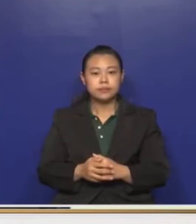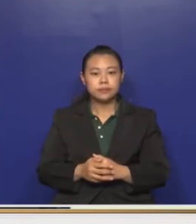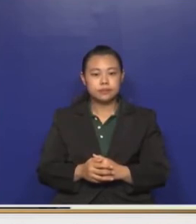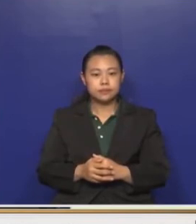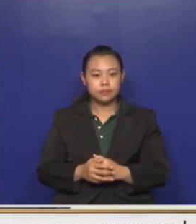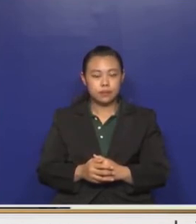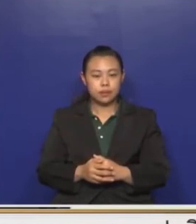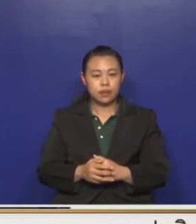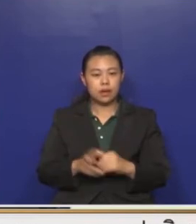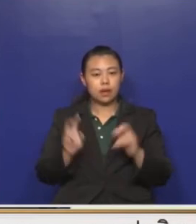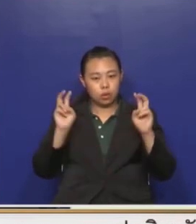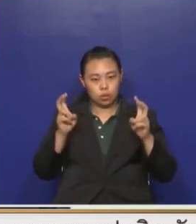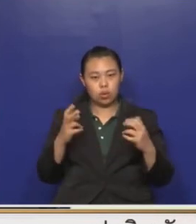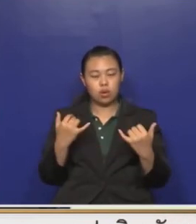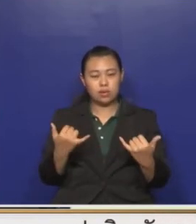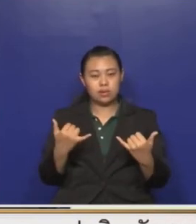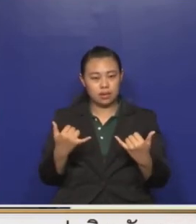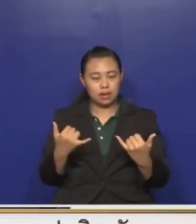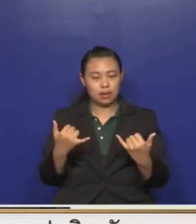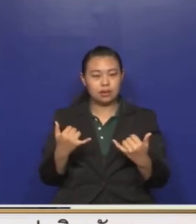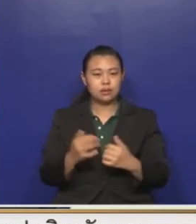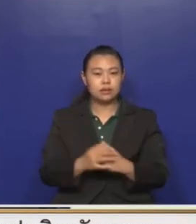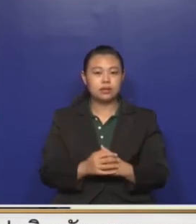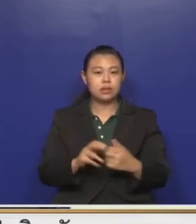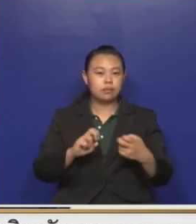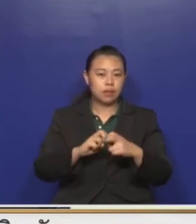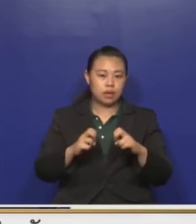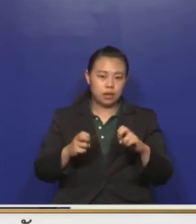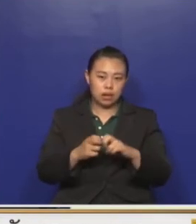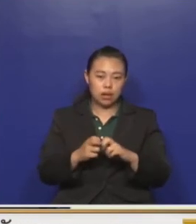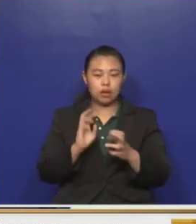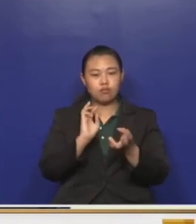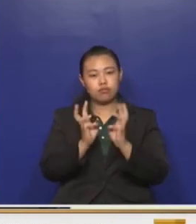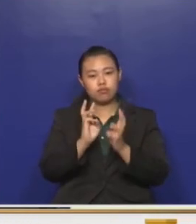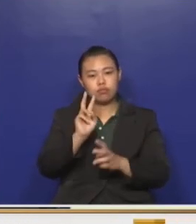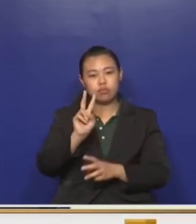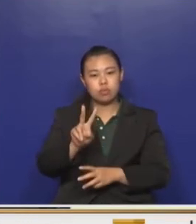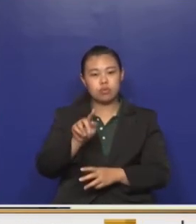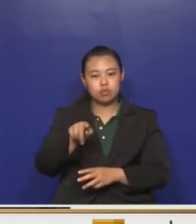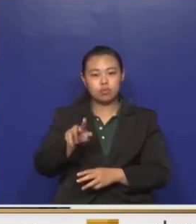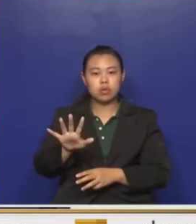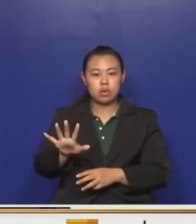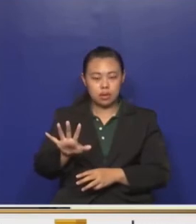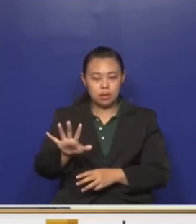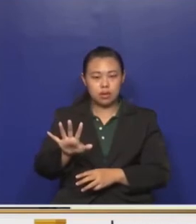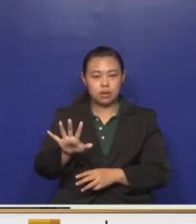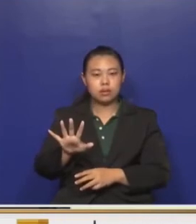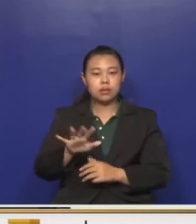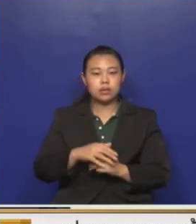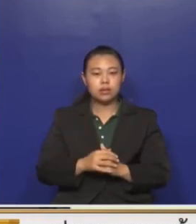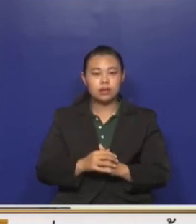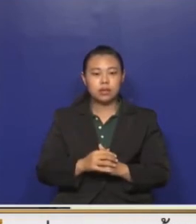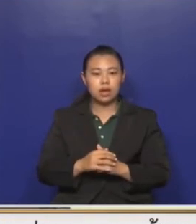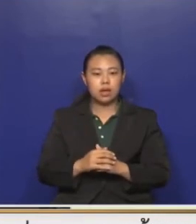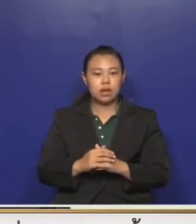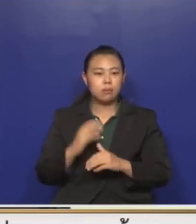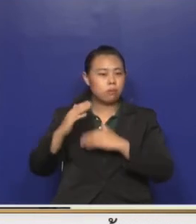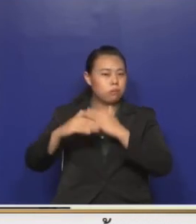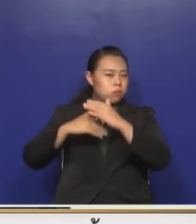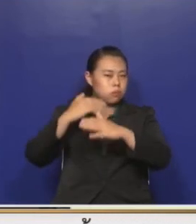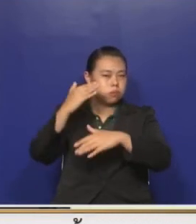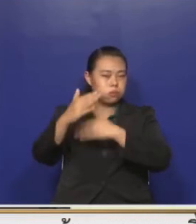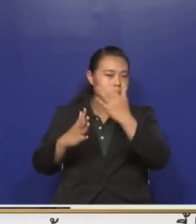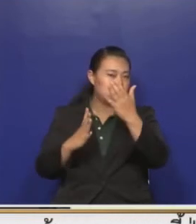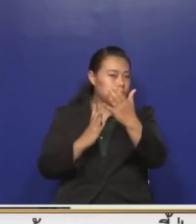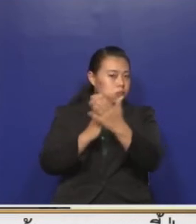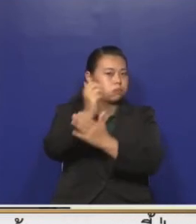ชาติในเรื่องการแก้ไขปัญหาฝุนละอองหอ PM 2.5 ของประเทศไทยลุ่ร่งไปได้